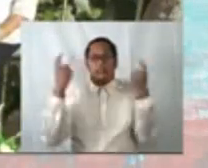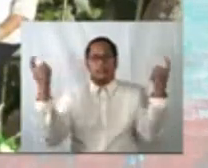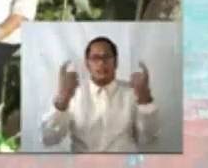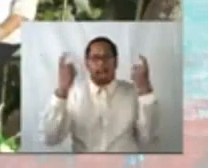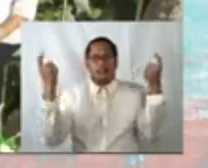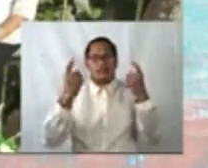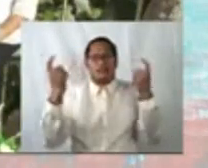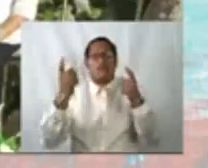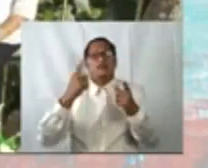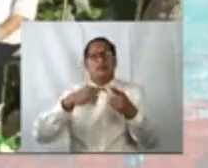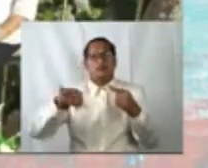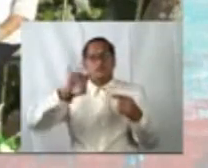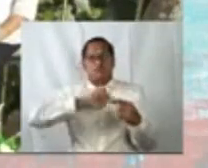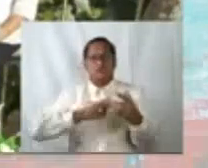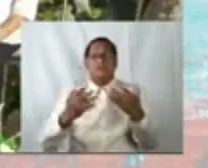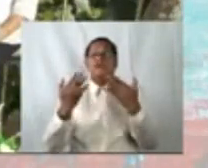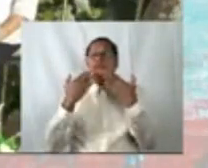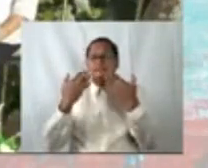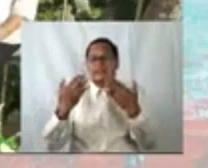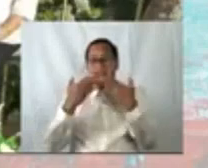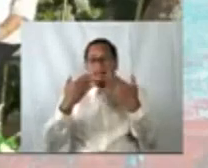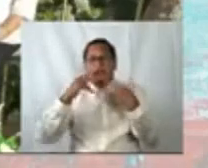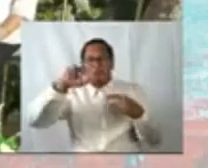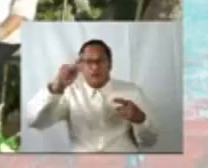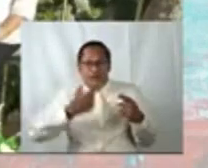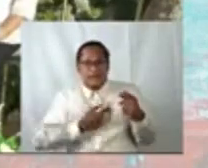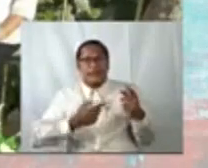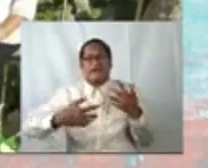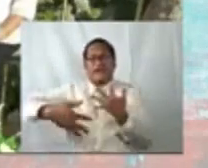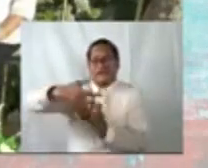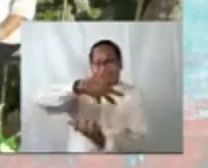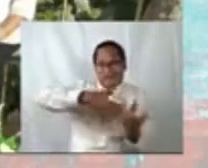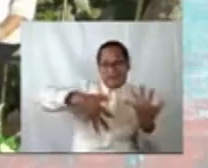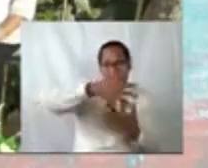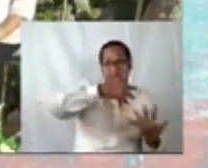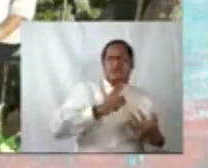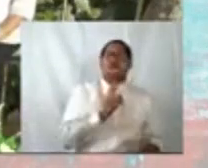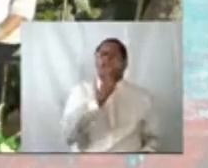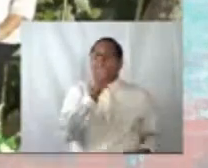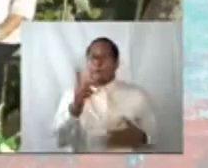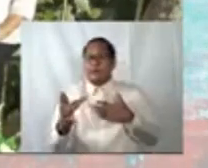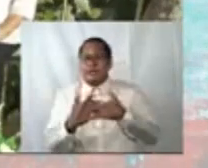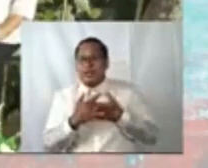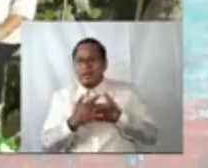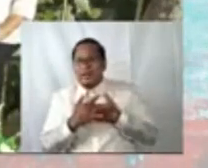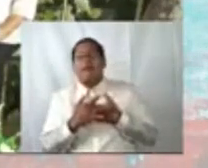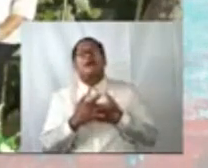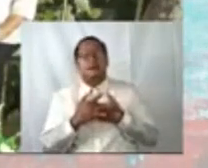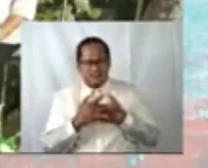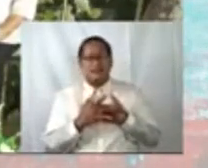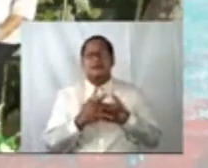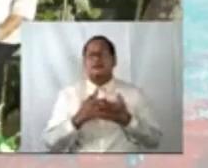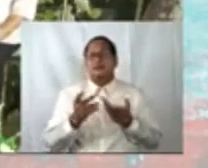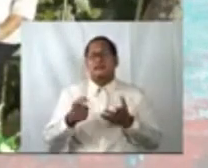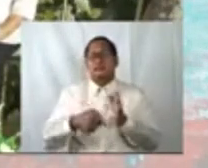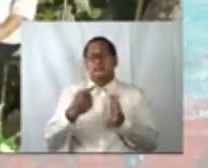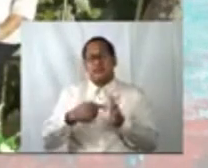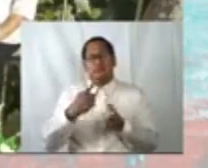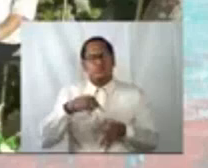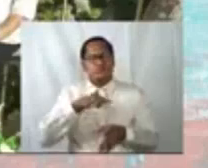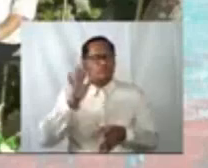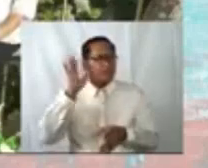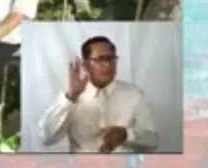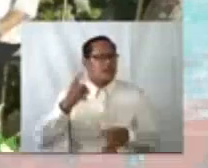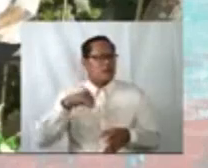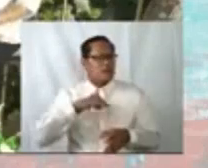binabati natin ang bawat isa, tunay nating nararamdaman, at hindi ko na maririnig. Minsan naririnig ko, mga pamangkin